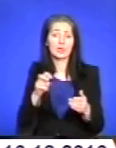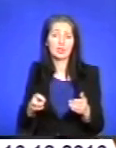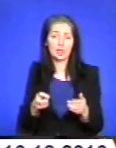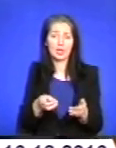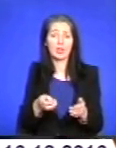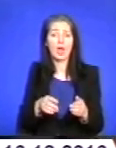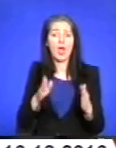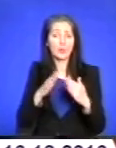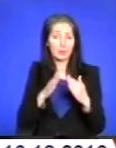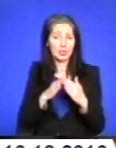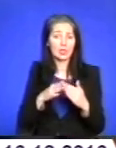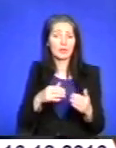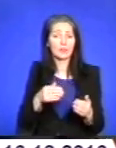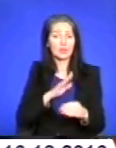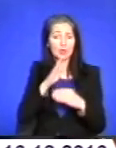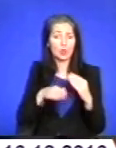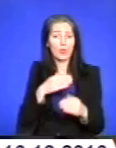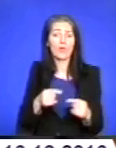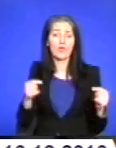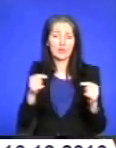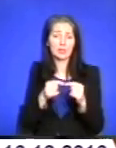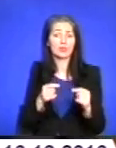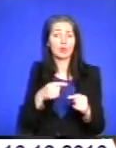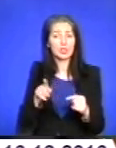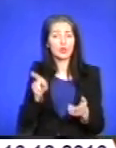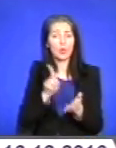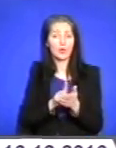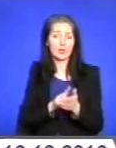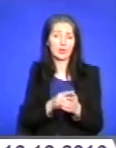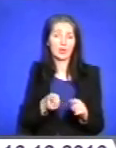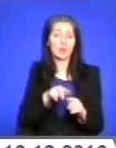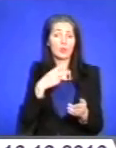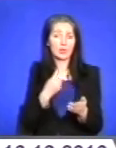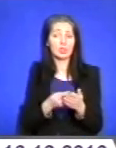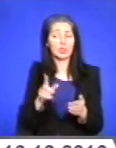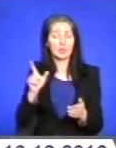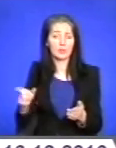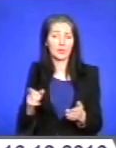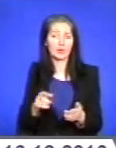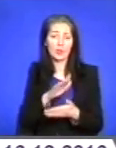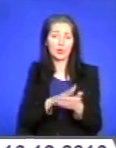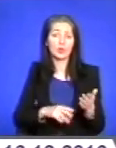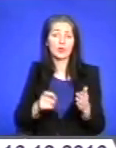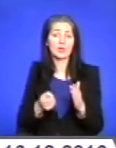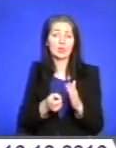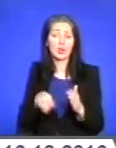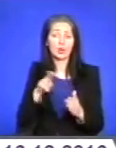цілодобово. Крім цього, судом визначено певні обов'язки, які покладені на підозрюваного. Триває досудове розслідування.